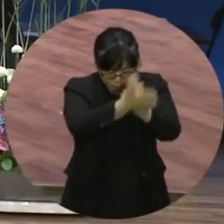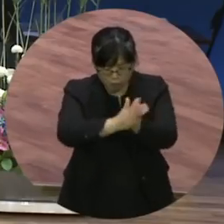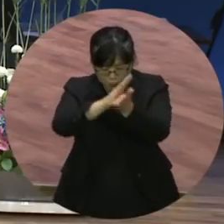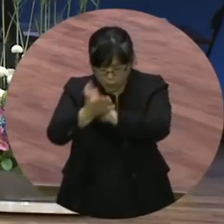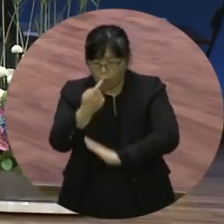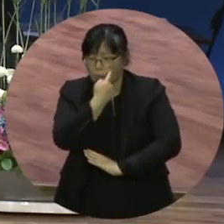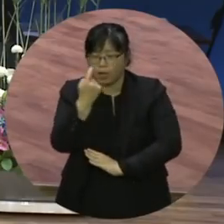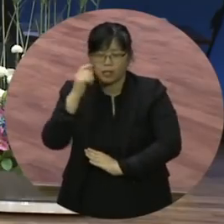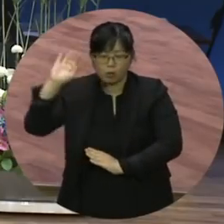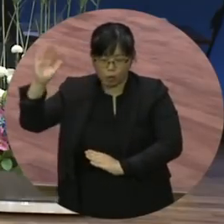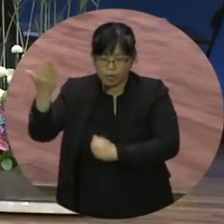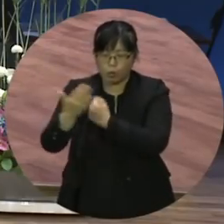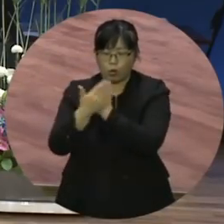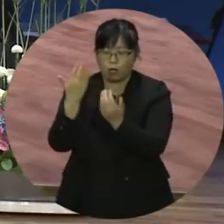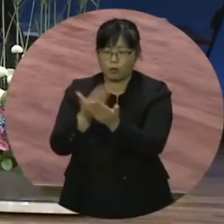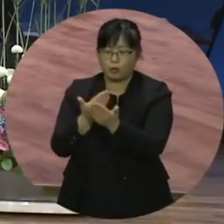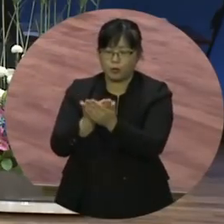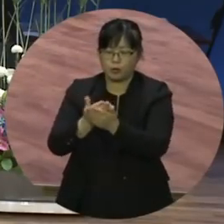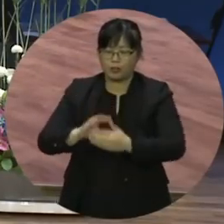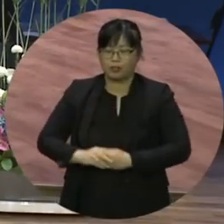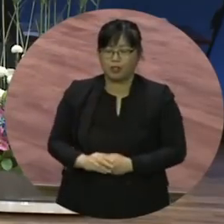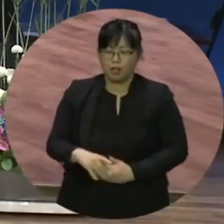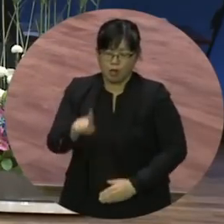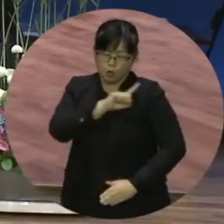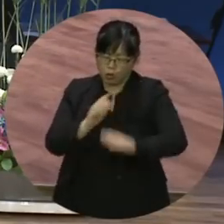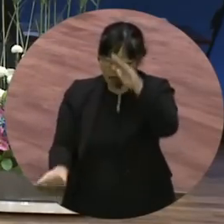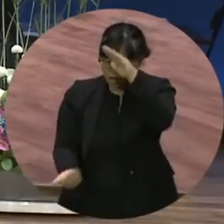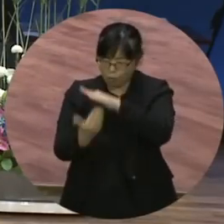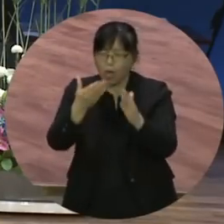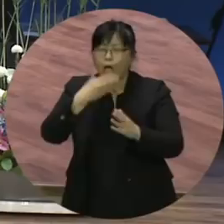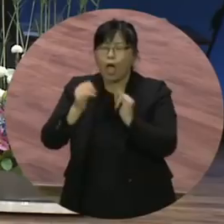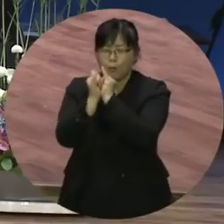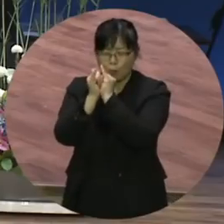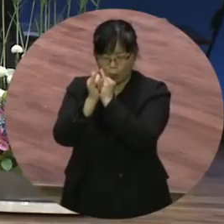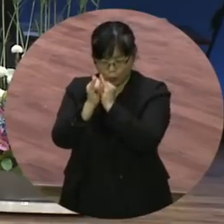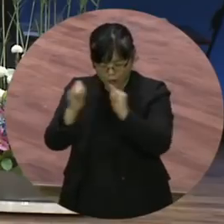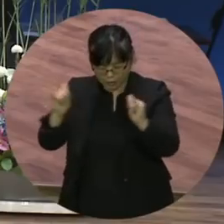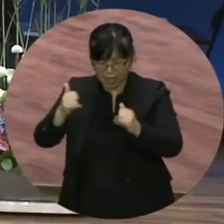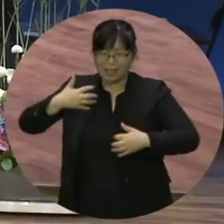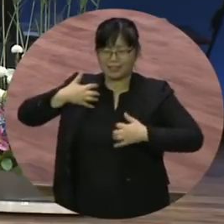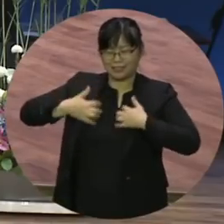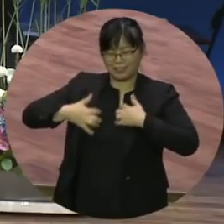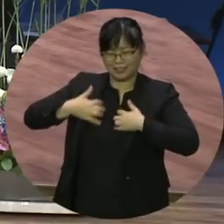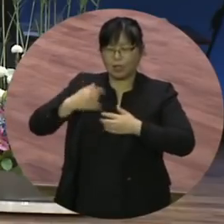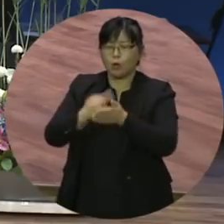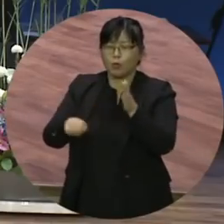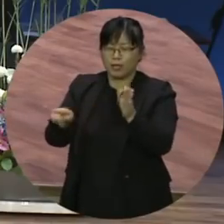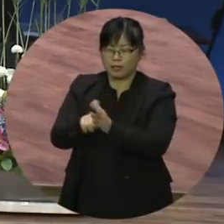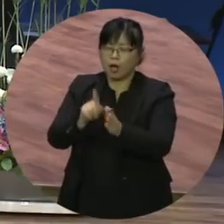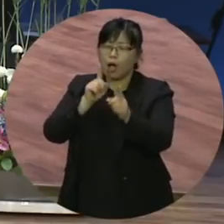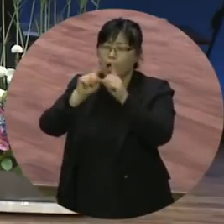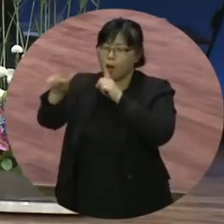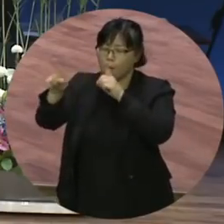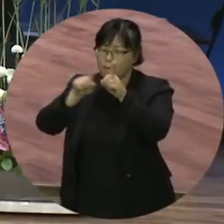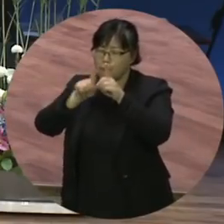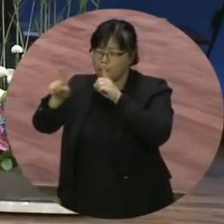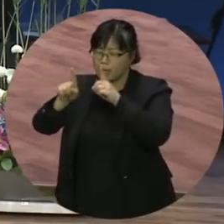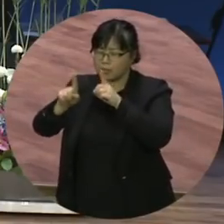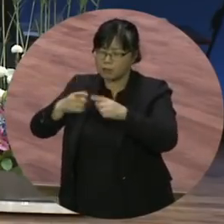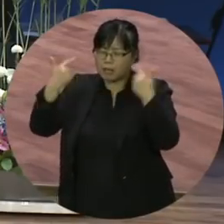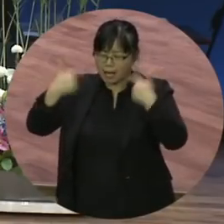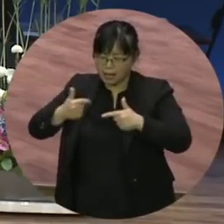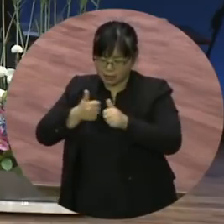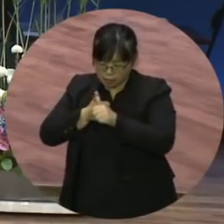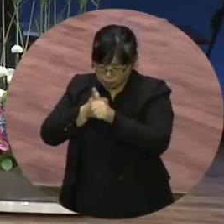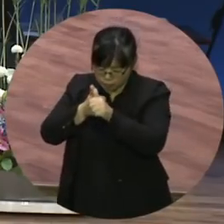주신 최고의 행복자의 삶이 당연히 누려지도록 말씀의 흐름 속에 있게 하여 주시옵소서. 예수가 그리스도라는